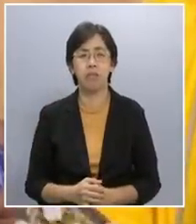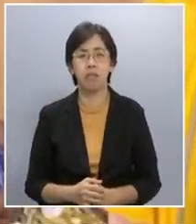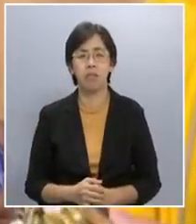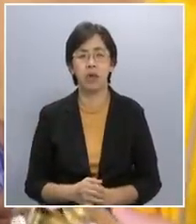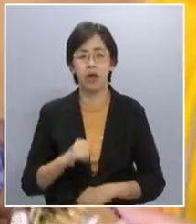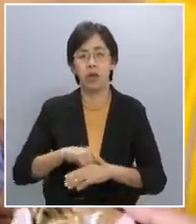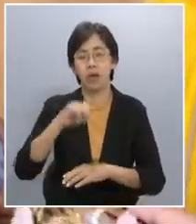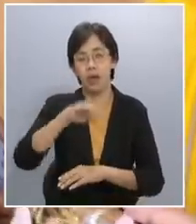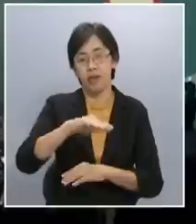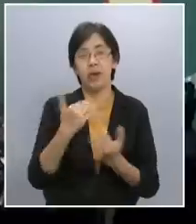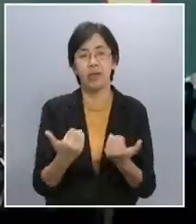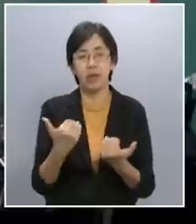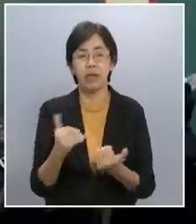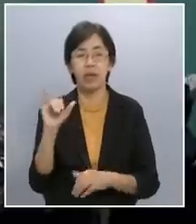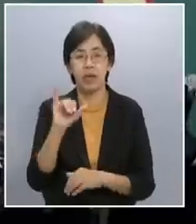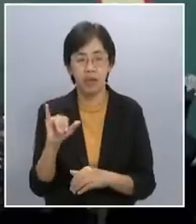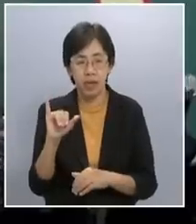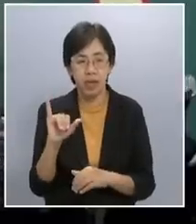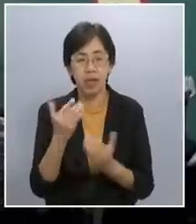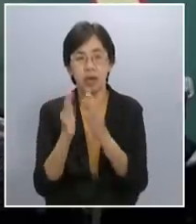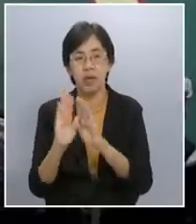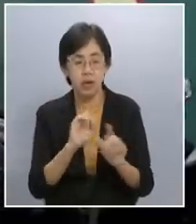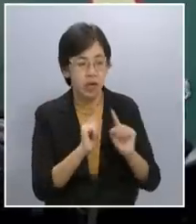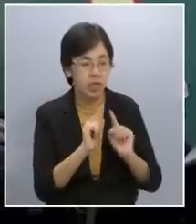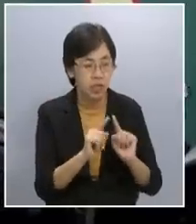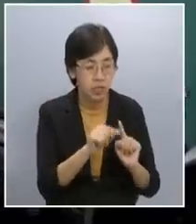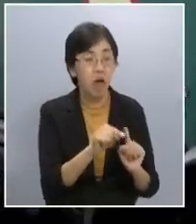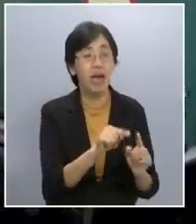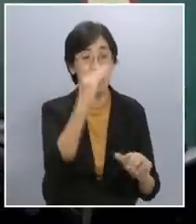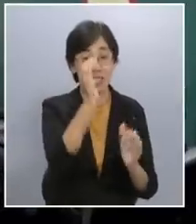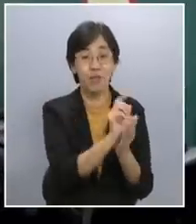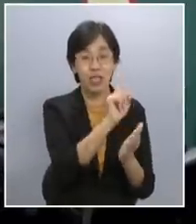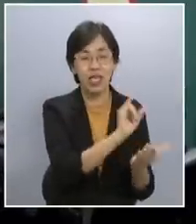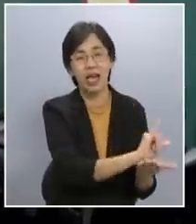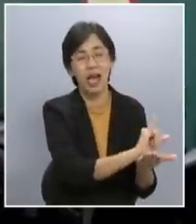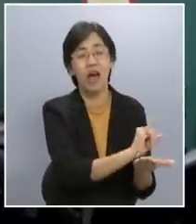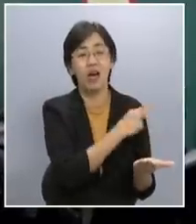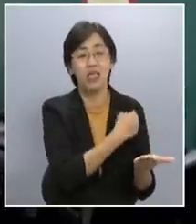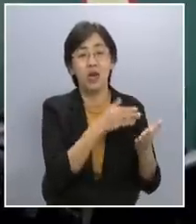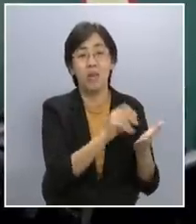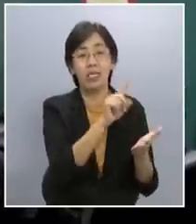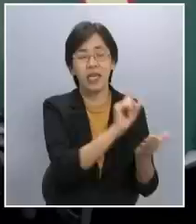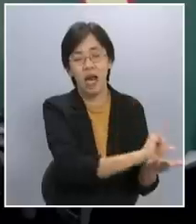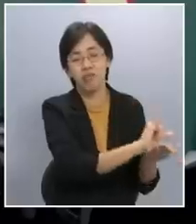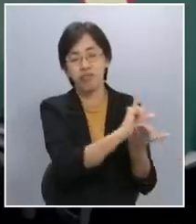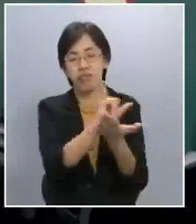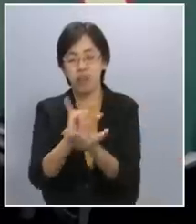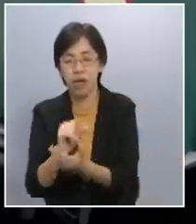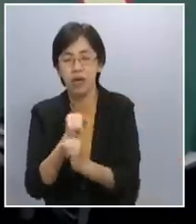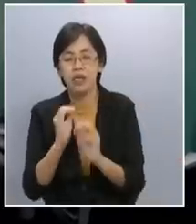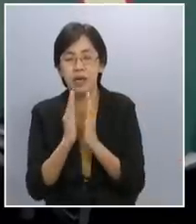บ่ายวันนี้นะคะเดี๋ยวญาติๆก็จะไปติดต่อรับศพของพลตำรวจโทปัญญาที่โรงพยาบาลศิริราชเพื่อนำร่างไปประกอบพิธีทางศาสน